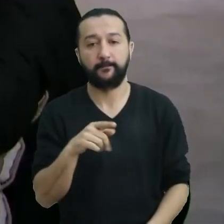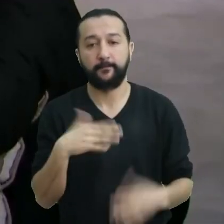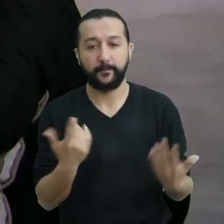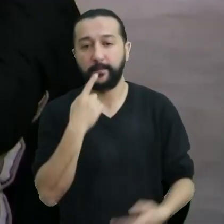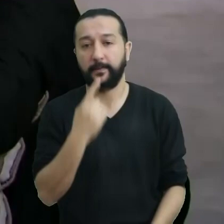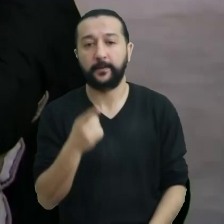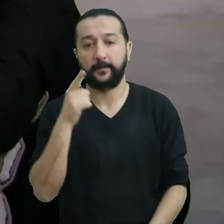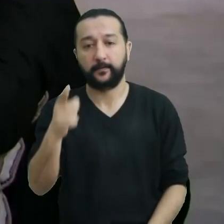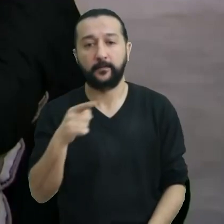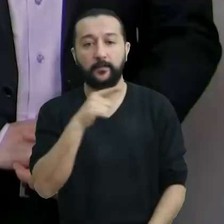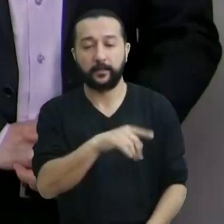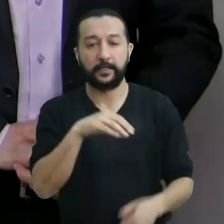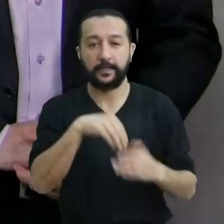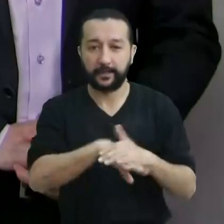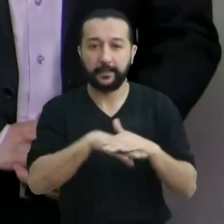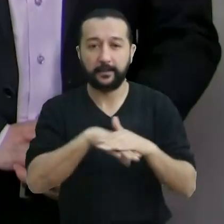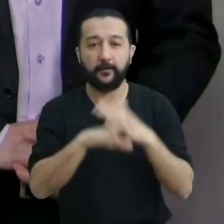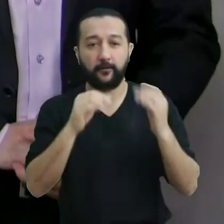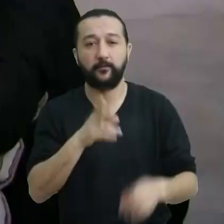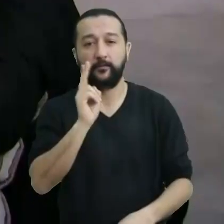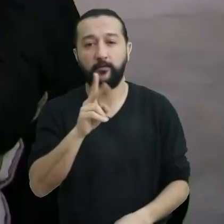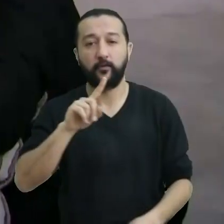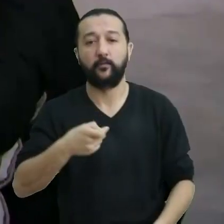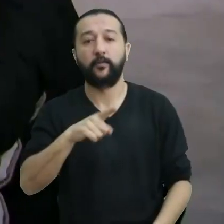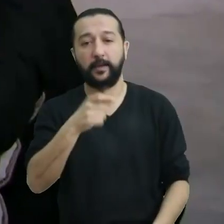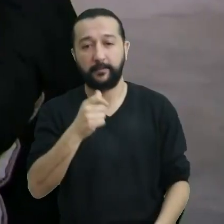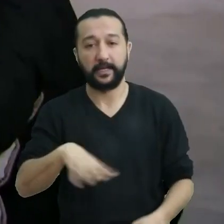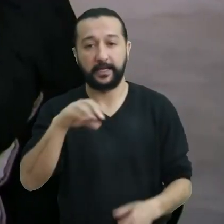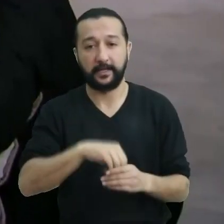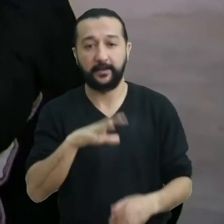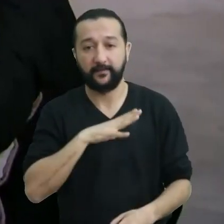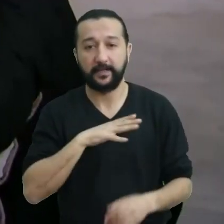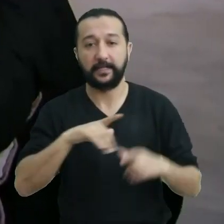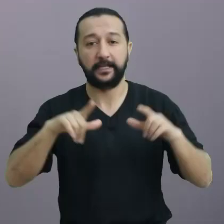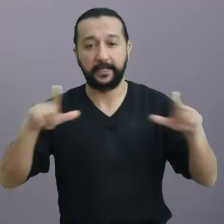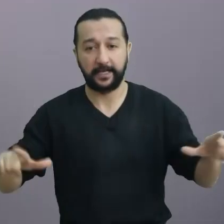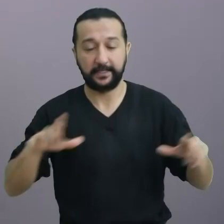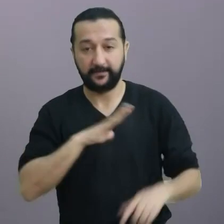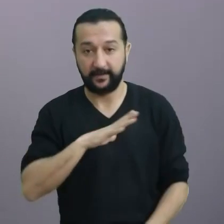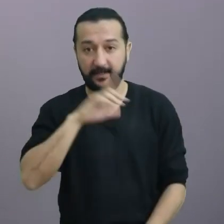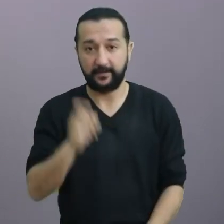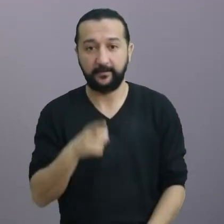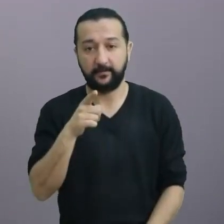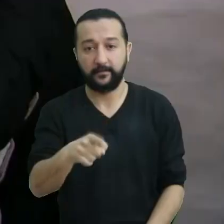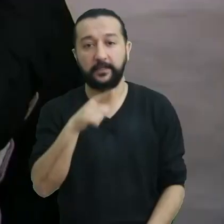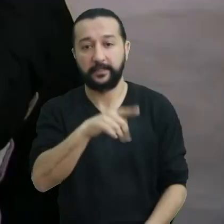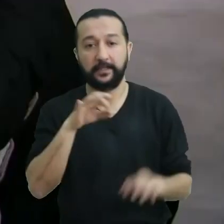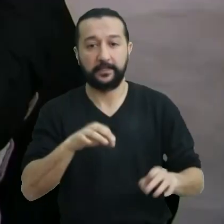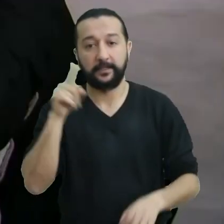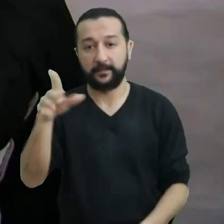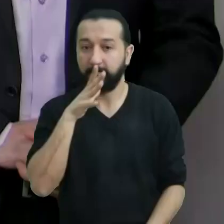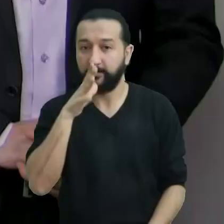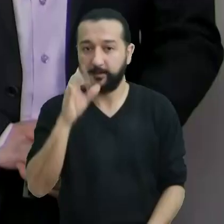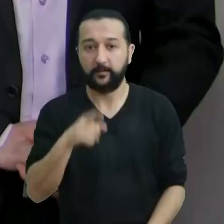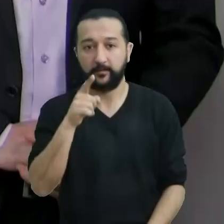Hani gondüğüm, senin bulamadığın paraların haritası var ya, o şeyde